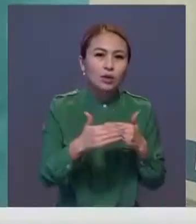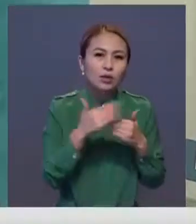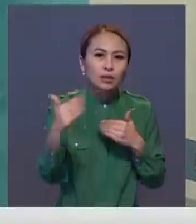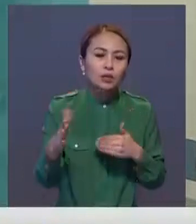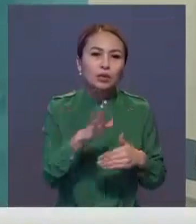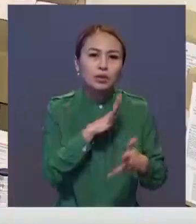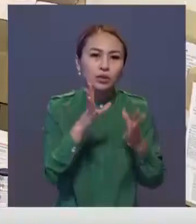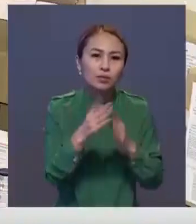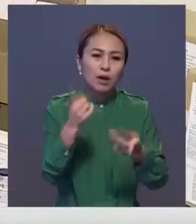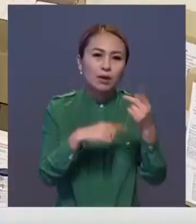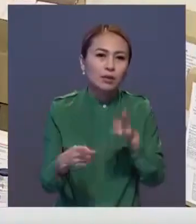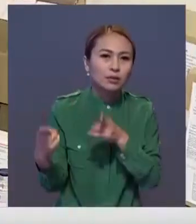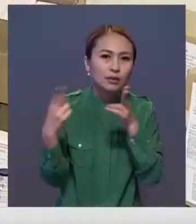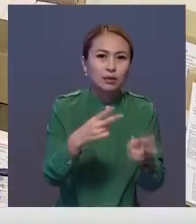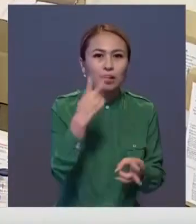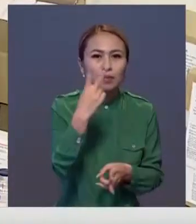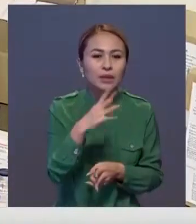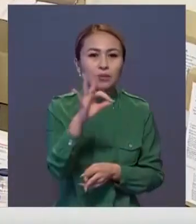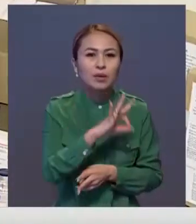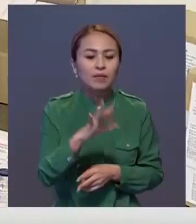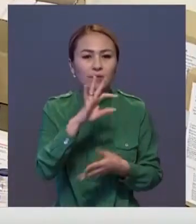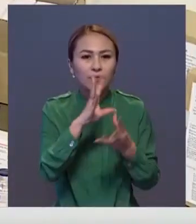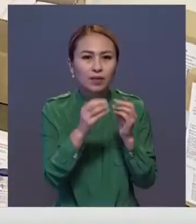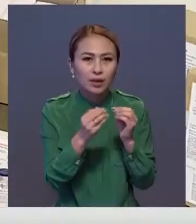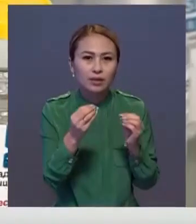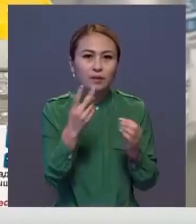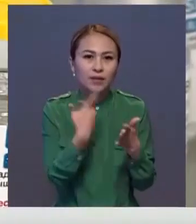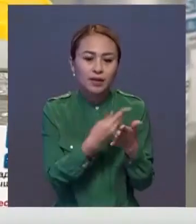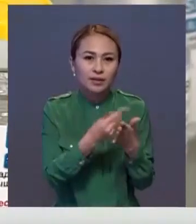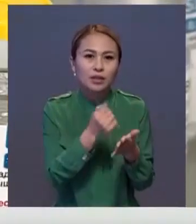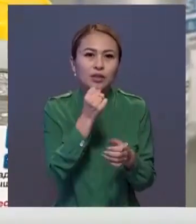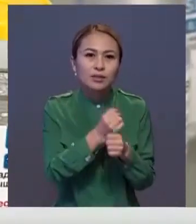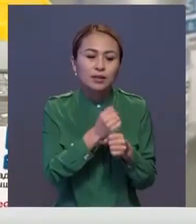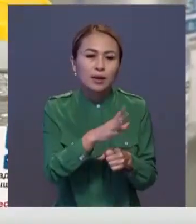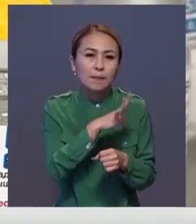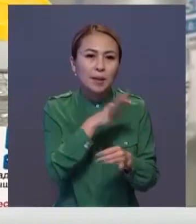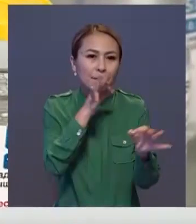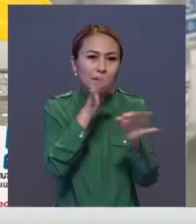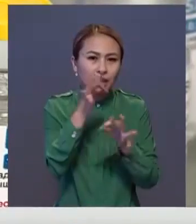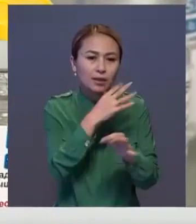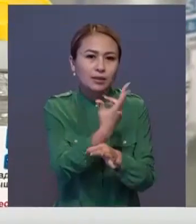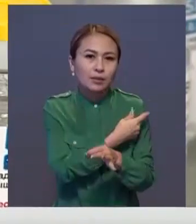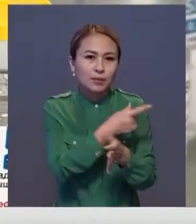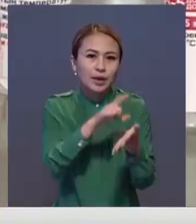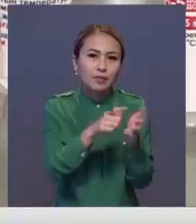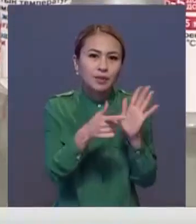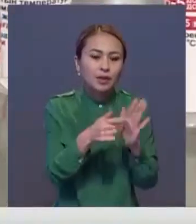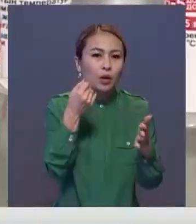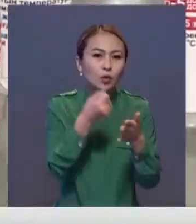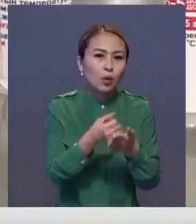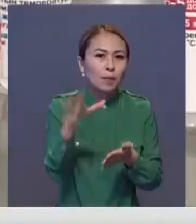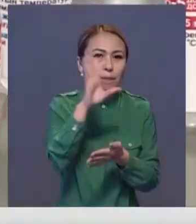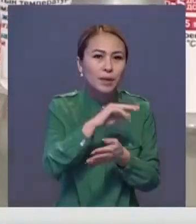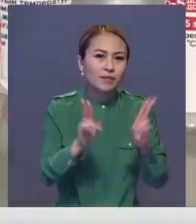Осы аралықта елге жеткізіліп, одан 2 компонентті вакцина жасалады. Айта кету керек, препараттар екпе кабинеттеріне жеткенге дейін